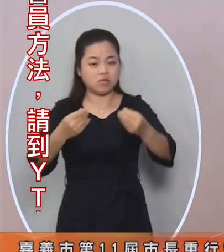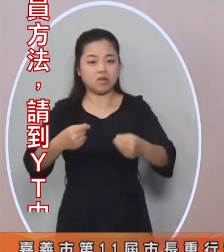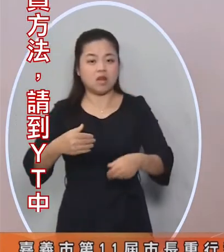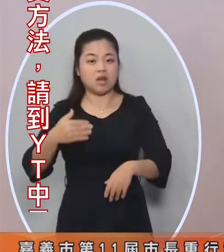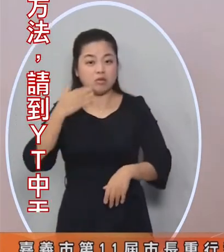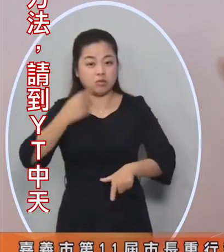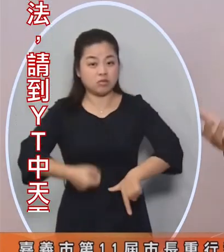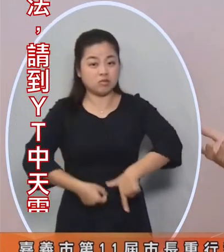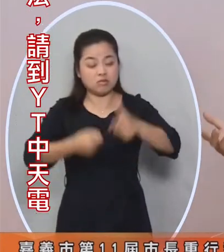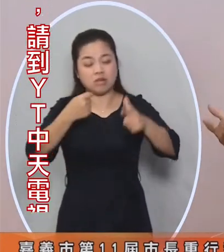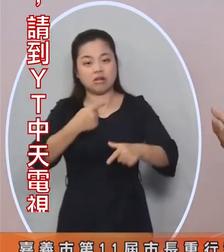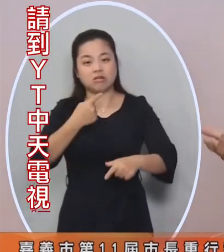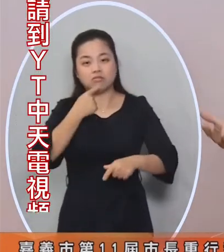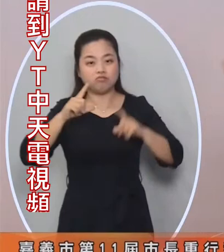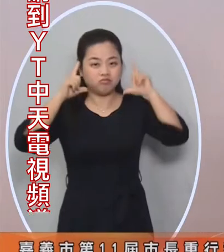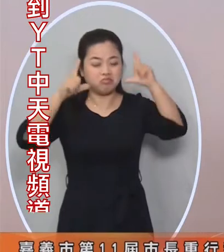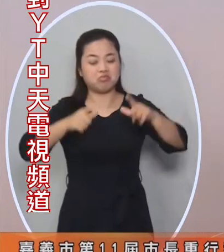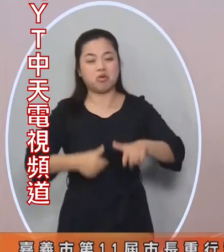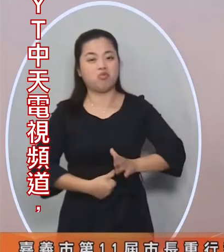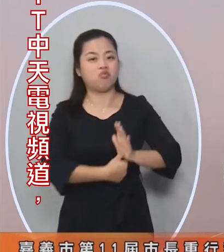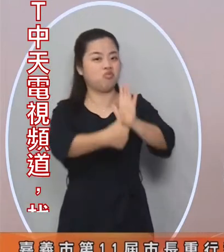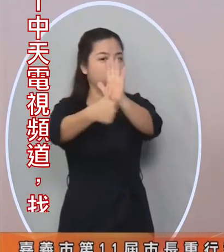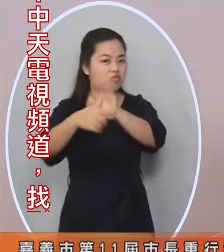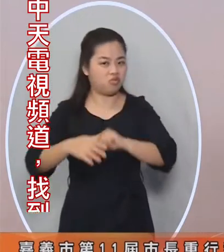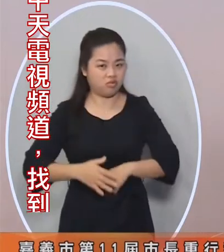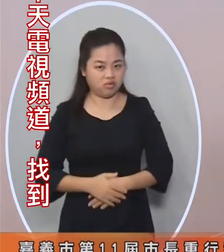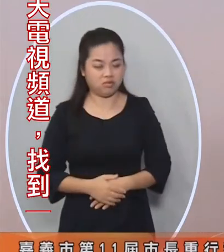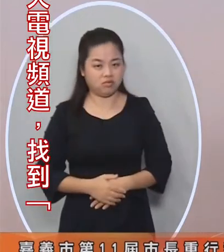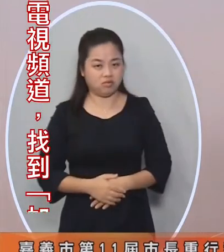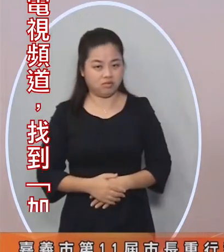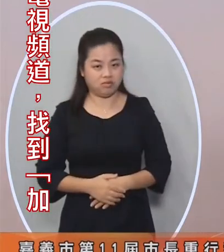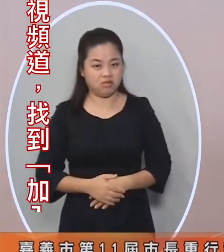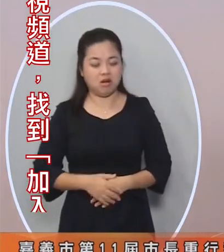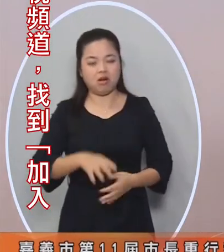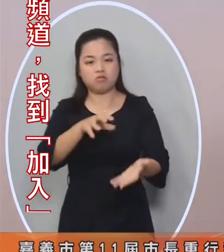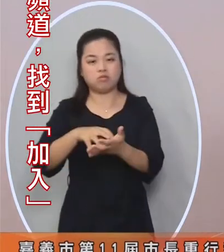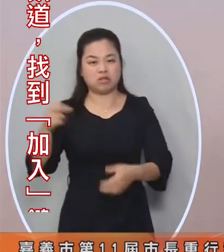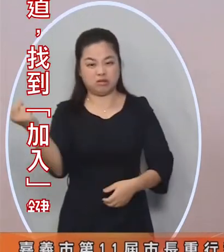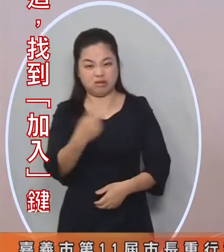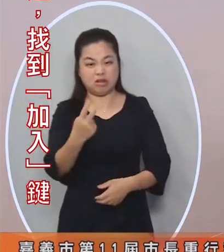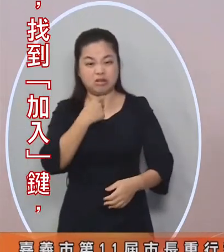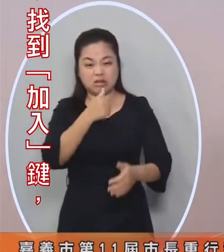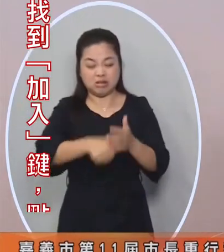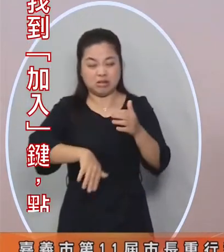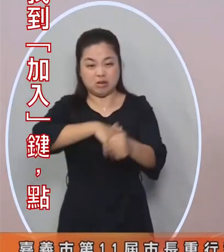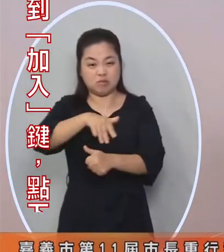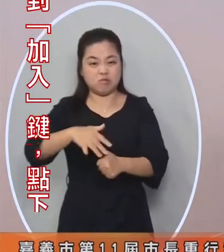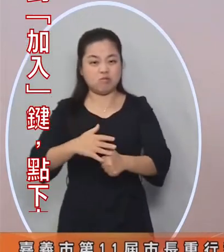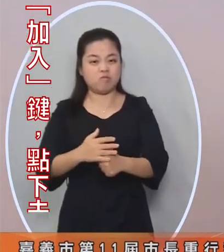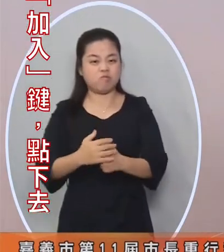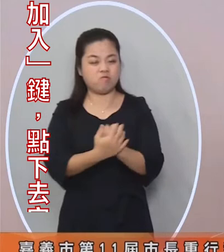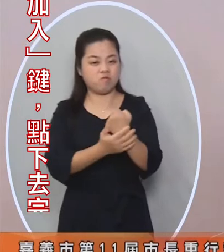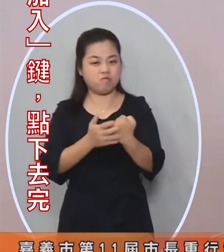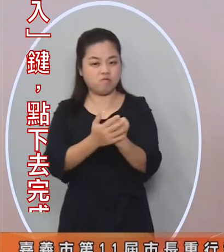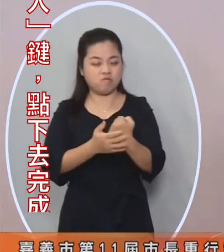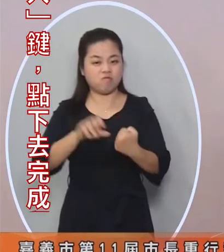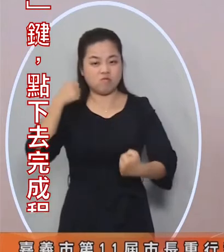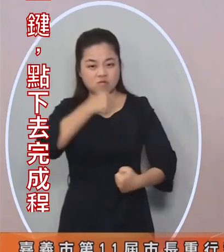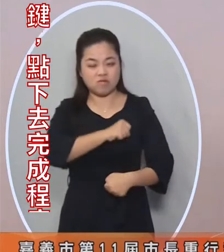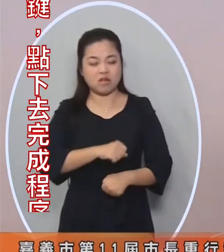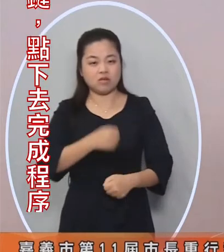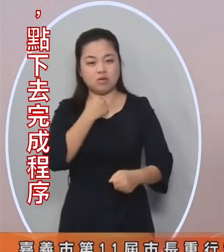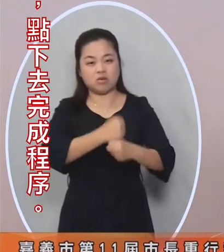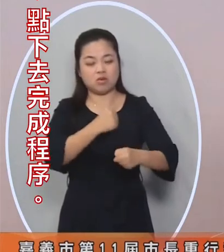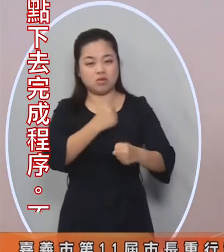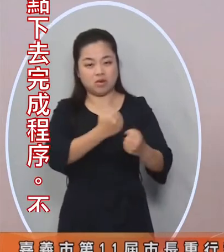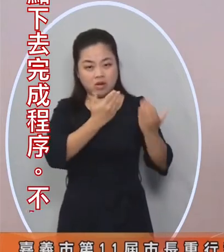出来我就出名。好、哦，对我讲我出名。凭这两点，我用性命去顾台湾，做官做清